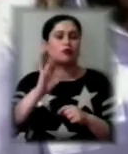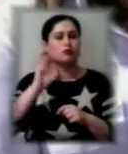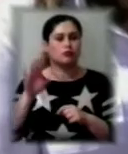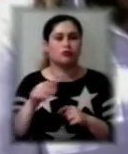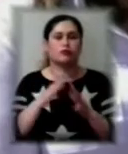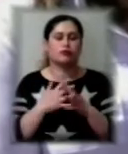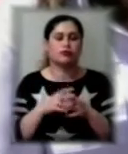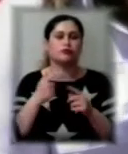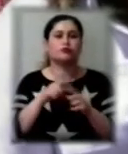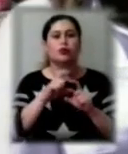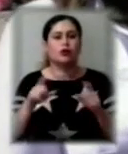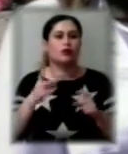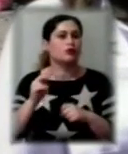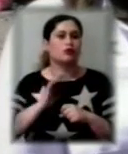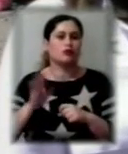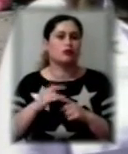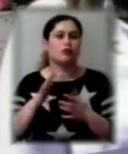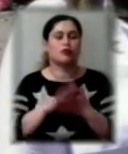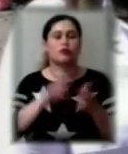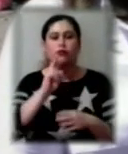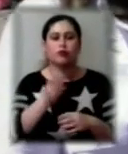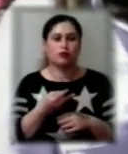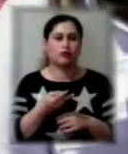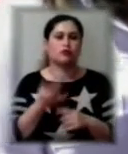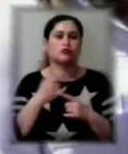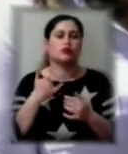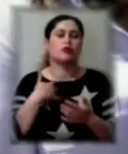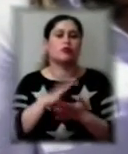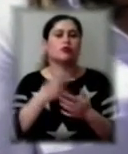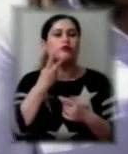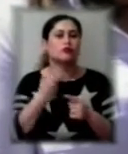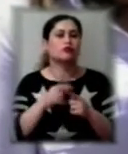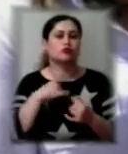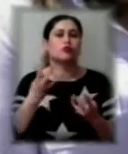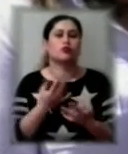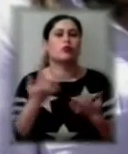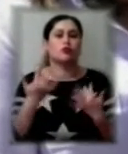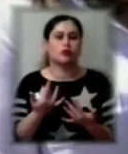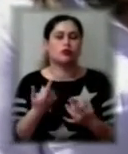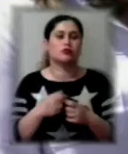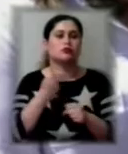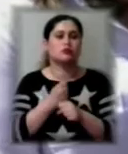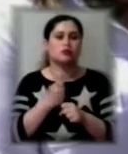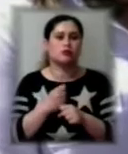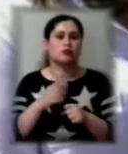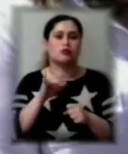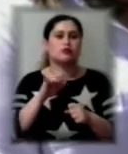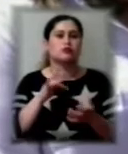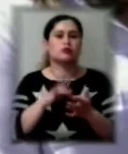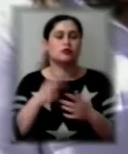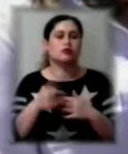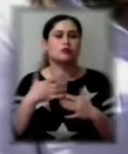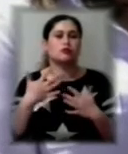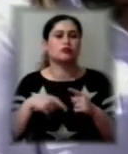Школа не працювала протягом 2 років. З часом ми побачили, що в нас є потреба створення іменно такого центру, як ми на сьогоднішній день відкриваємо, це